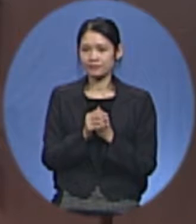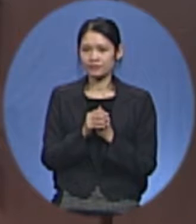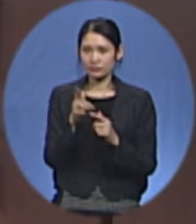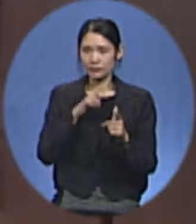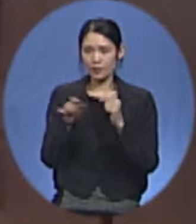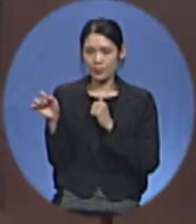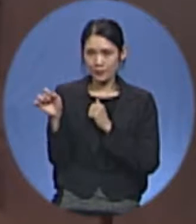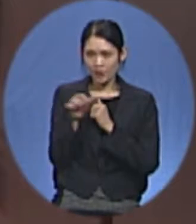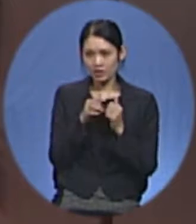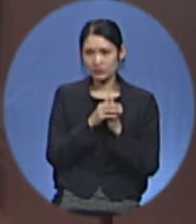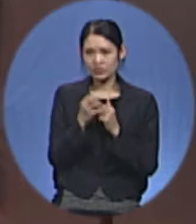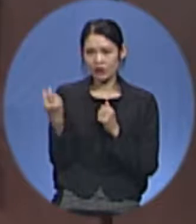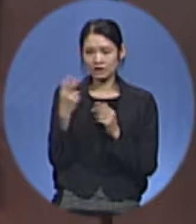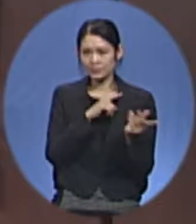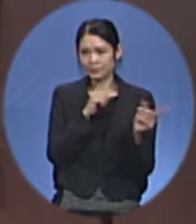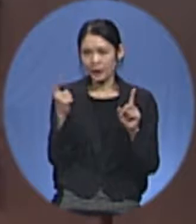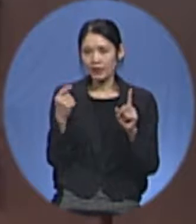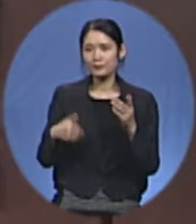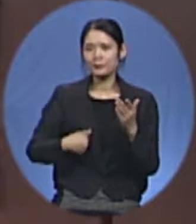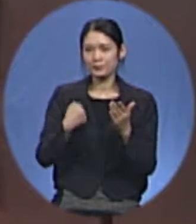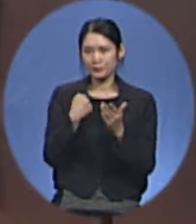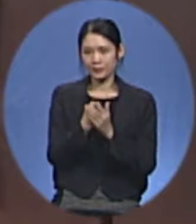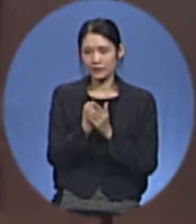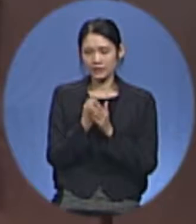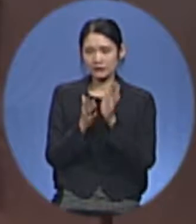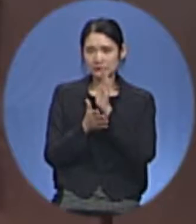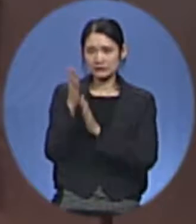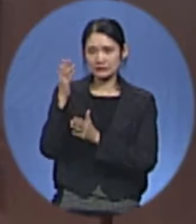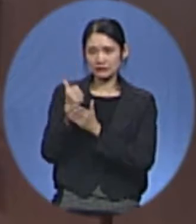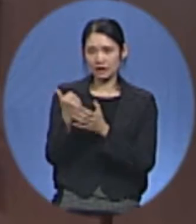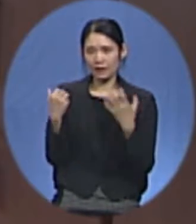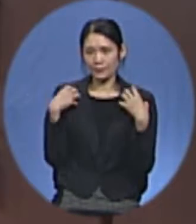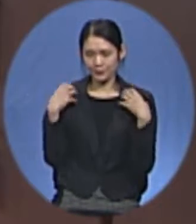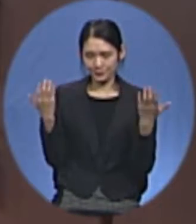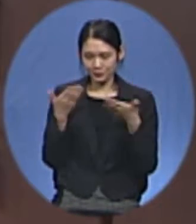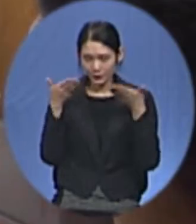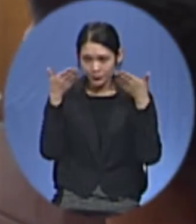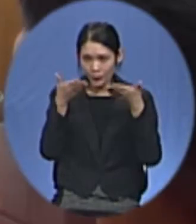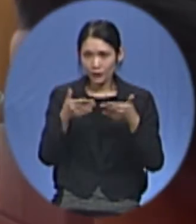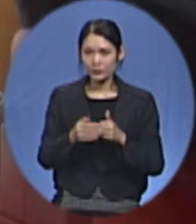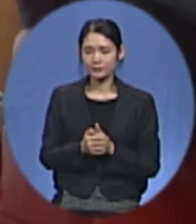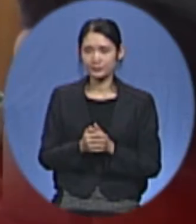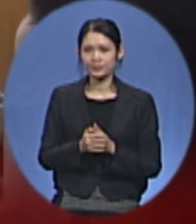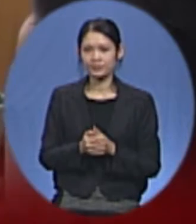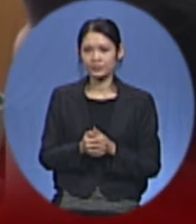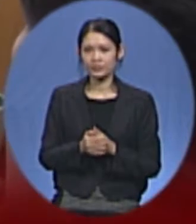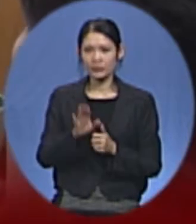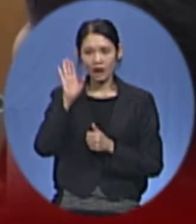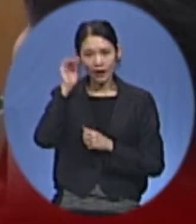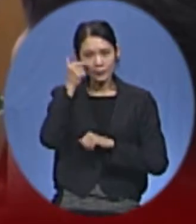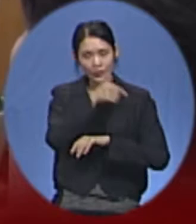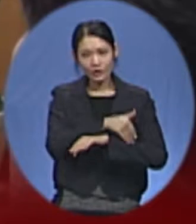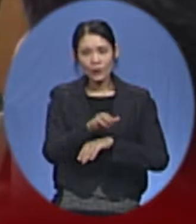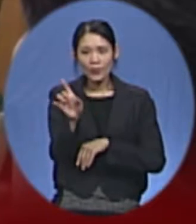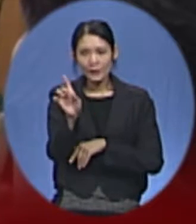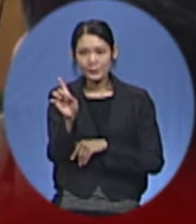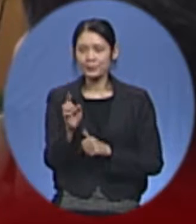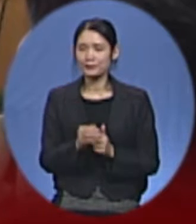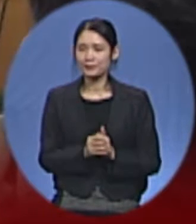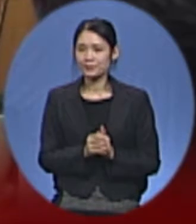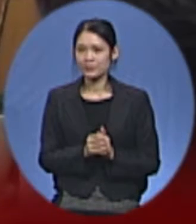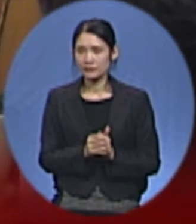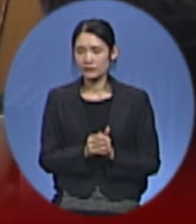하루빨리 본연의 모습으로 돌아가 시정 업무에 몰입하도록 하겠습니다. 의원님, 그럼 앞으로의 계획은 어떻게